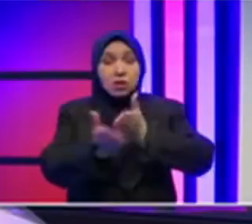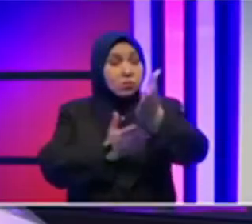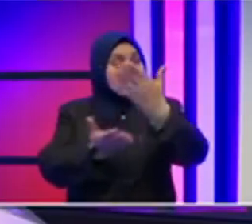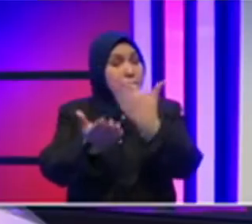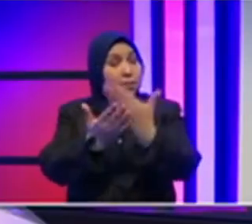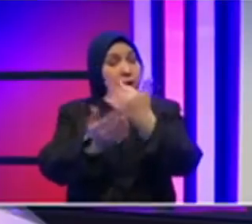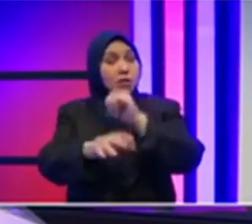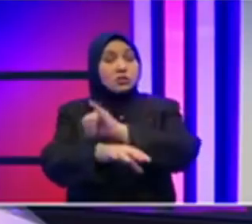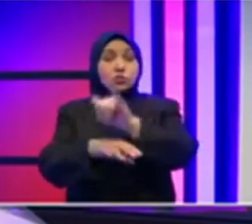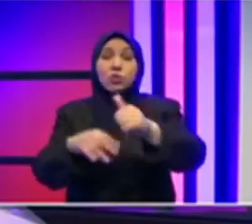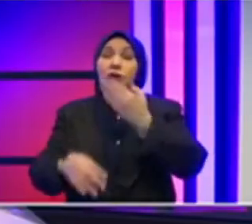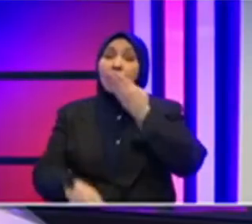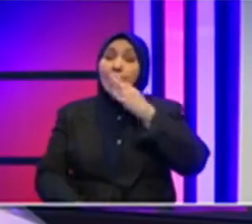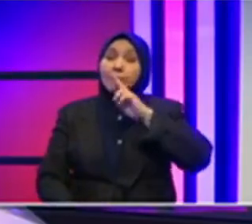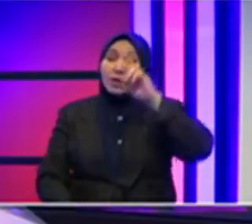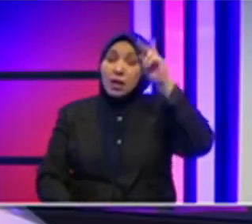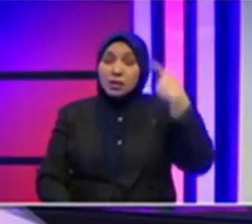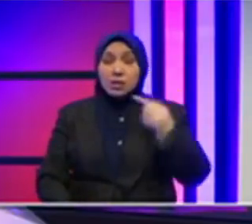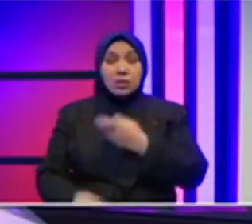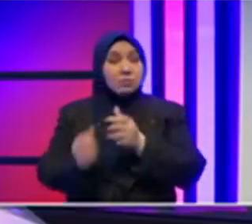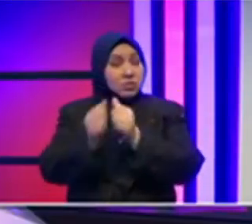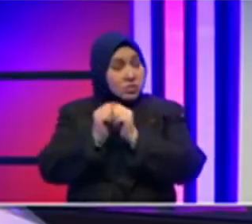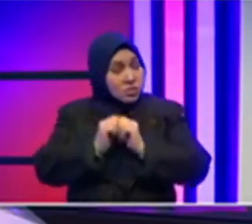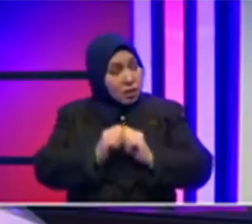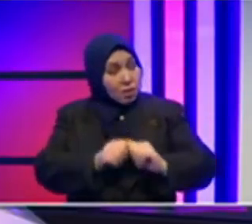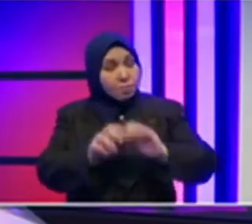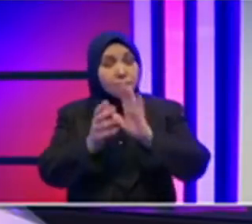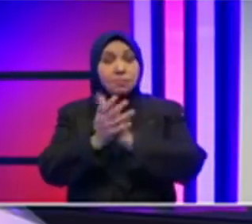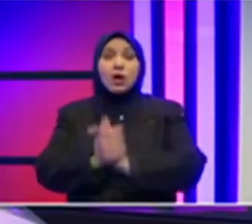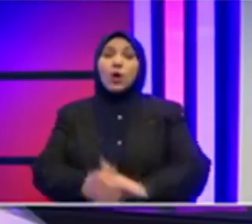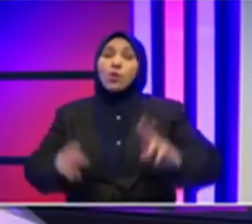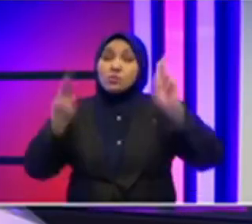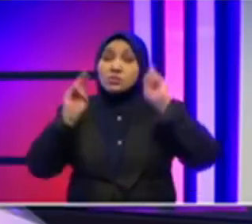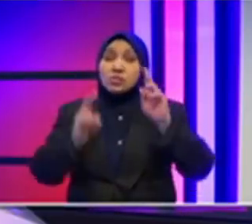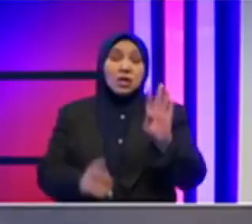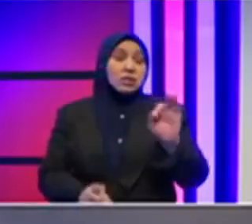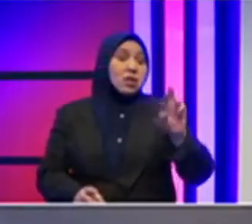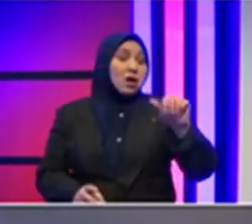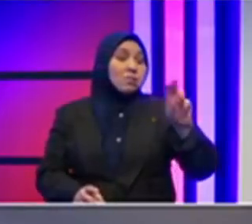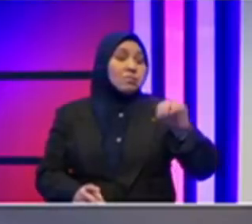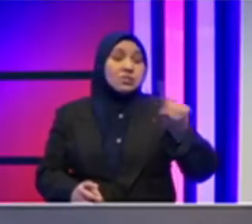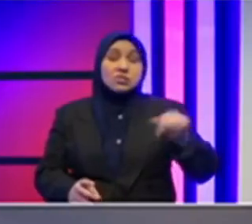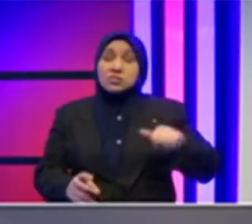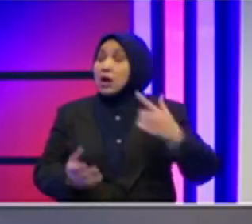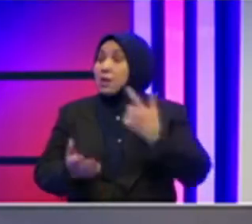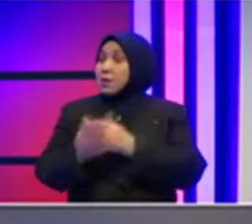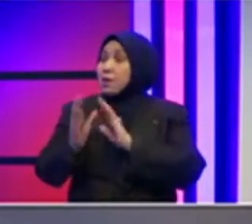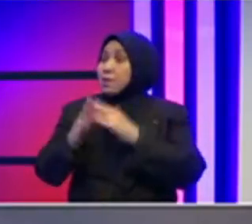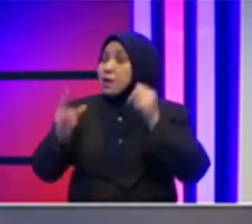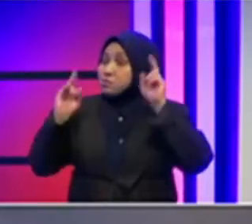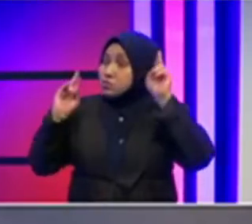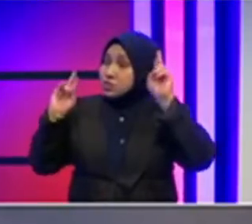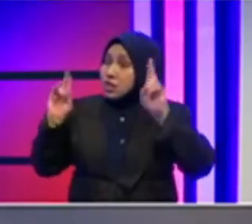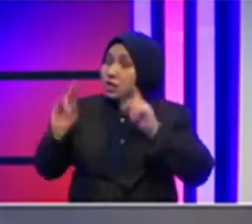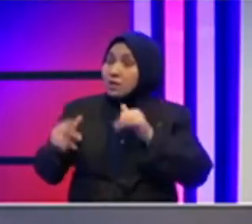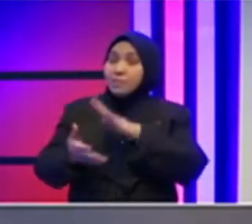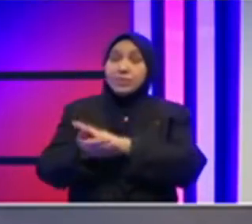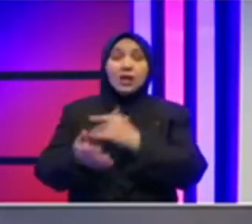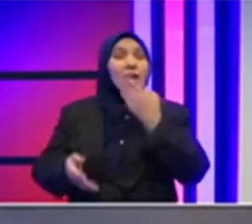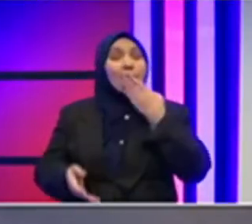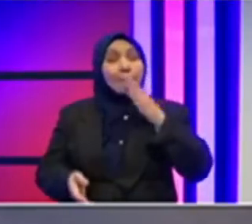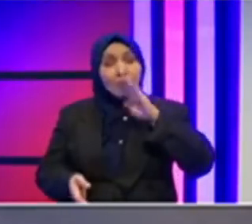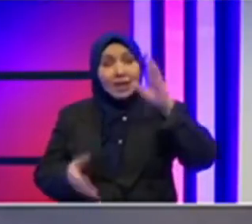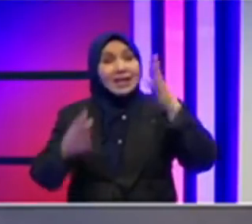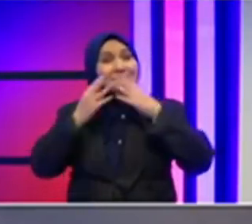syurga. Alhamdulillah, hari ini kita bersama Al-Fadhil Ustaz Tirmizi Abdul Rahman. Apa khabar Ustaz? Alhamdulillah Ustaz Fazrul, sihat ya? Sihat, alhamdulillah. Ceria